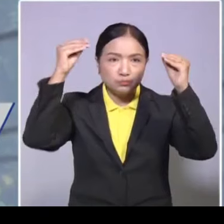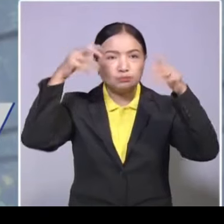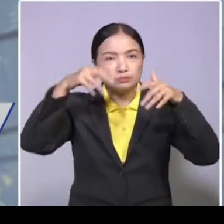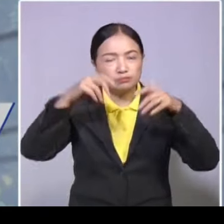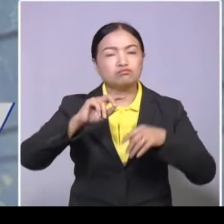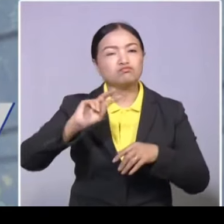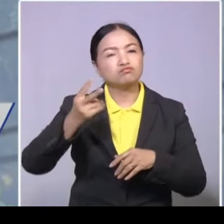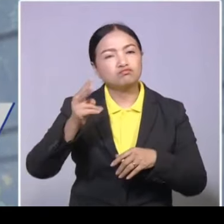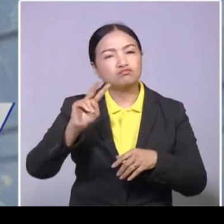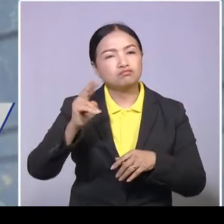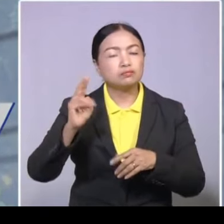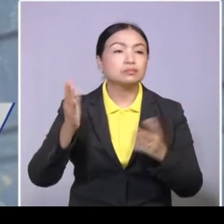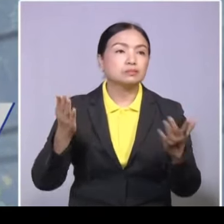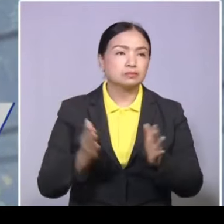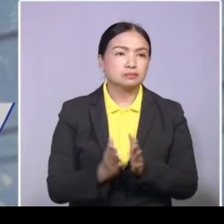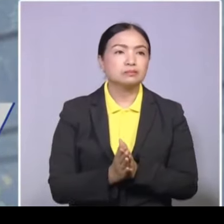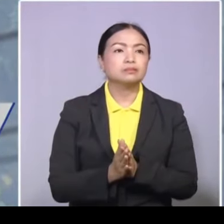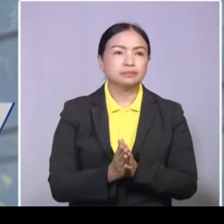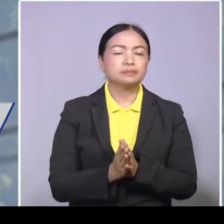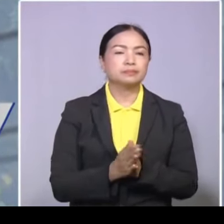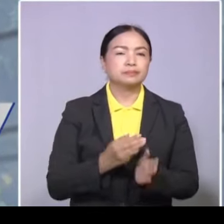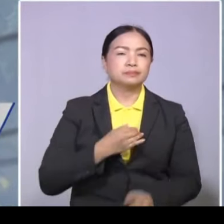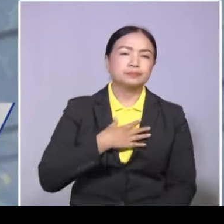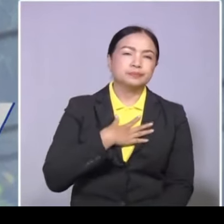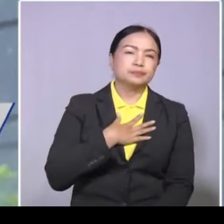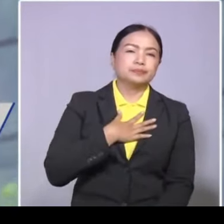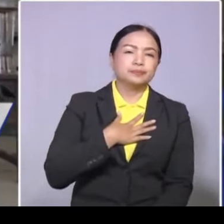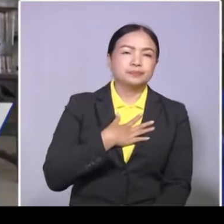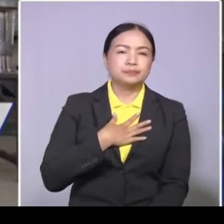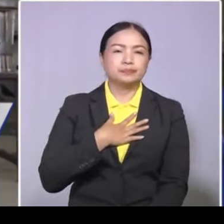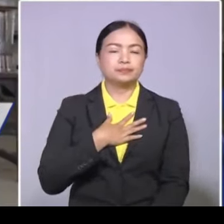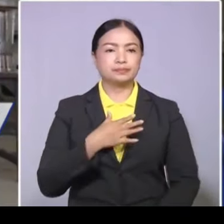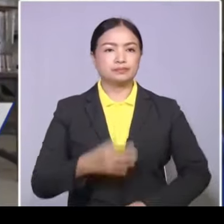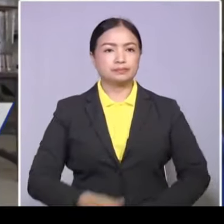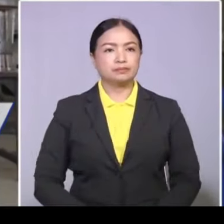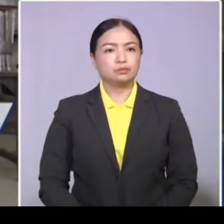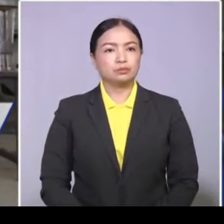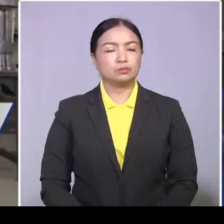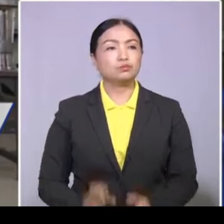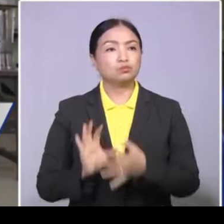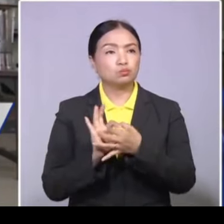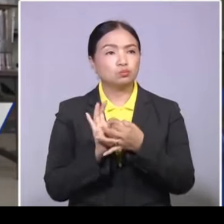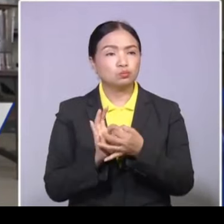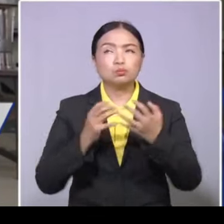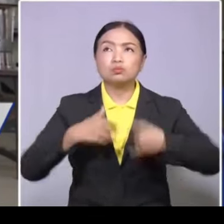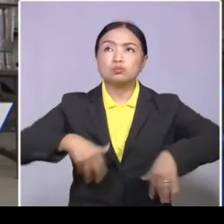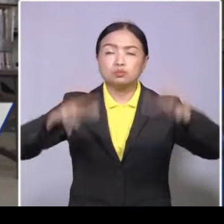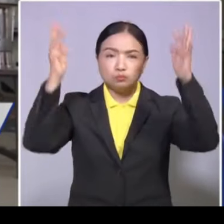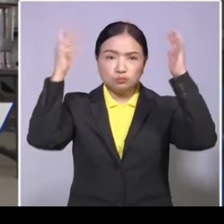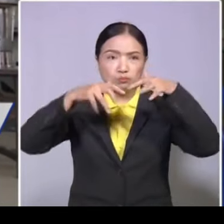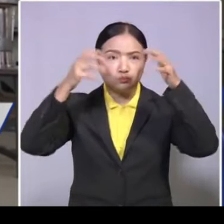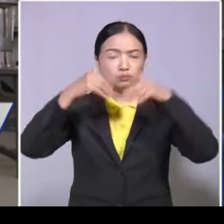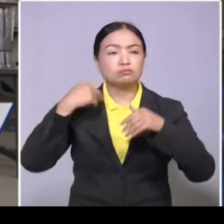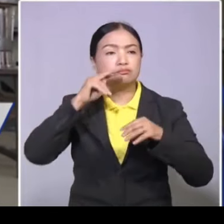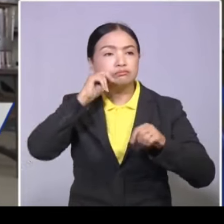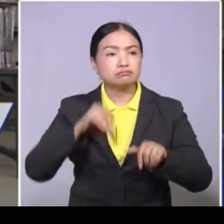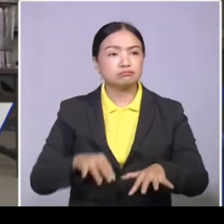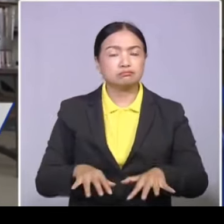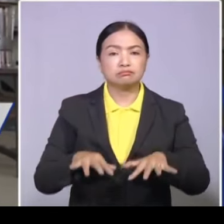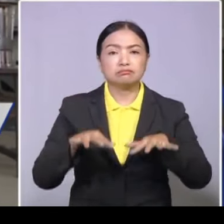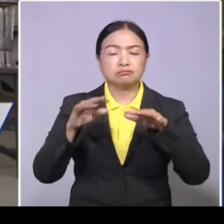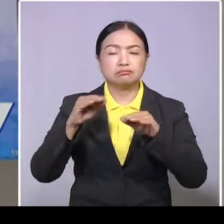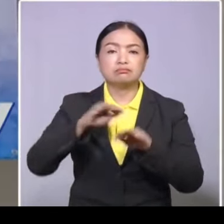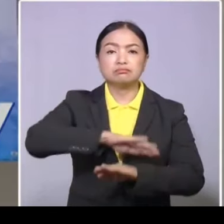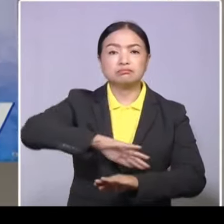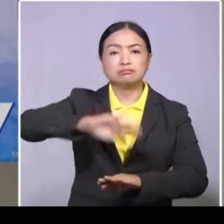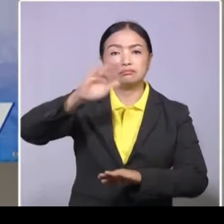วบ้านในพื้นที่ภูเก็ตบอกว่าค่อยหายใจหายคอโล่งกันหน่อยเพราะกังวลค่ะว่าฝนที่ตกหนักนั้นจะทำให้เกิดน้ำท่วมฉับพลันและน้